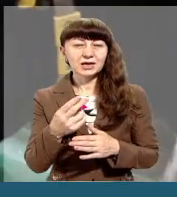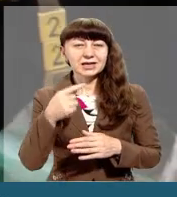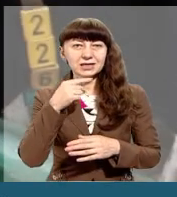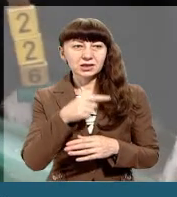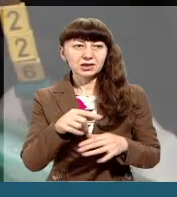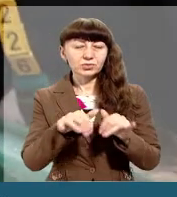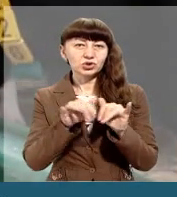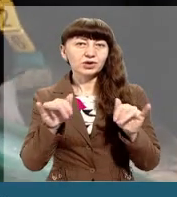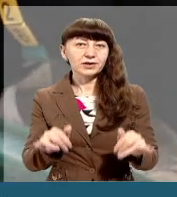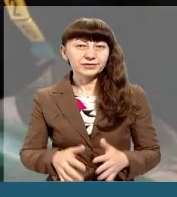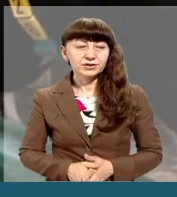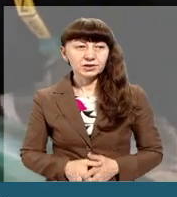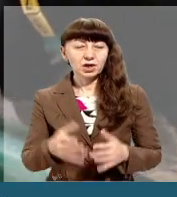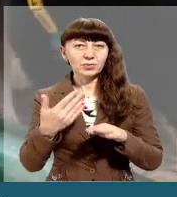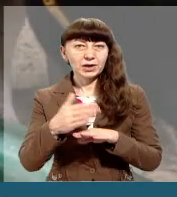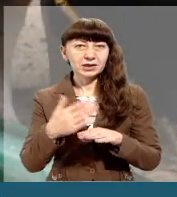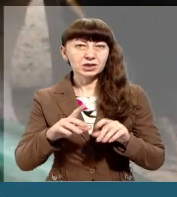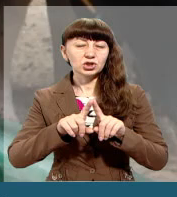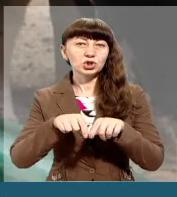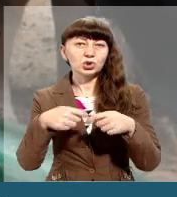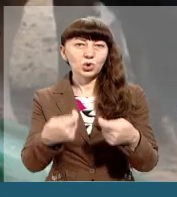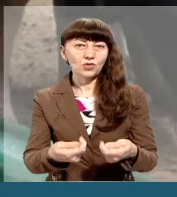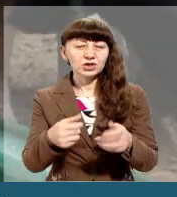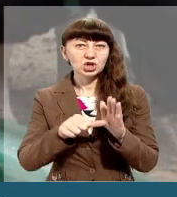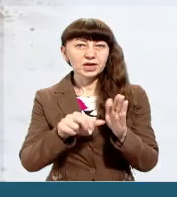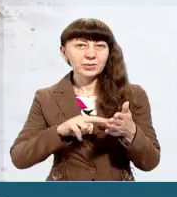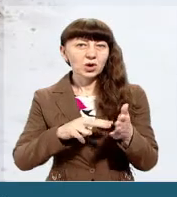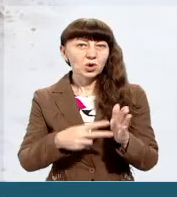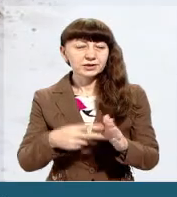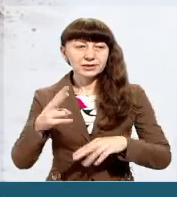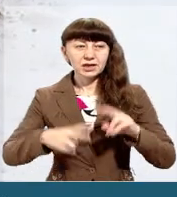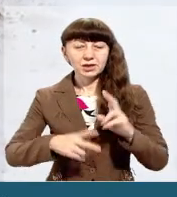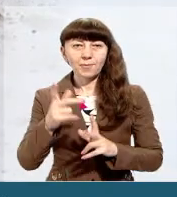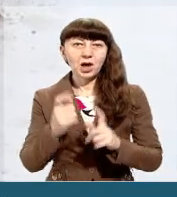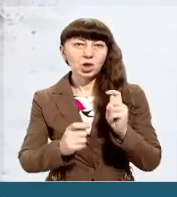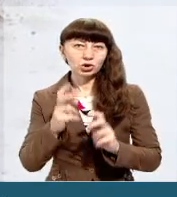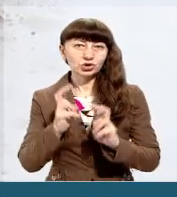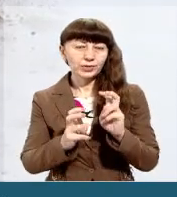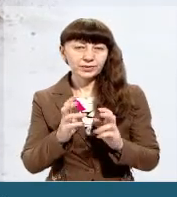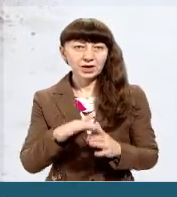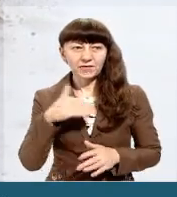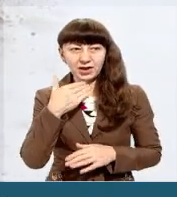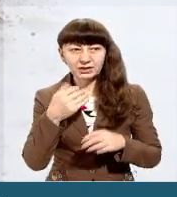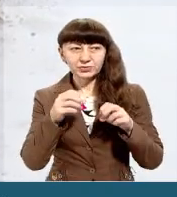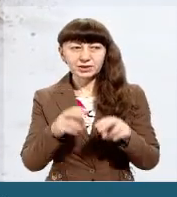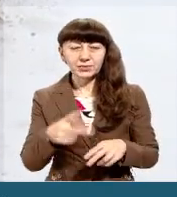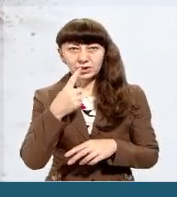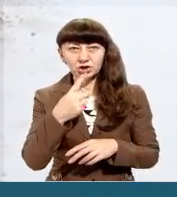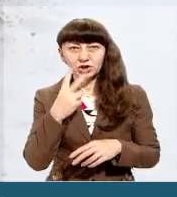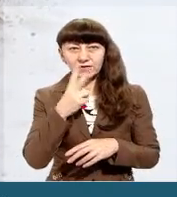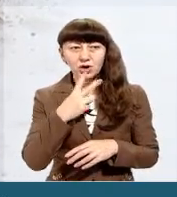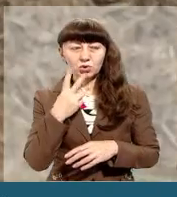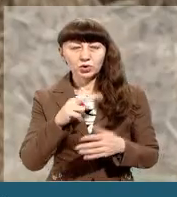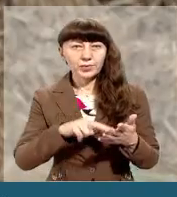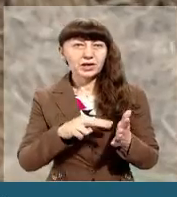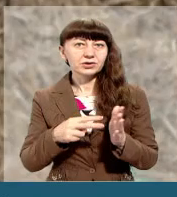области. Прокредитованы 6 инвестиционных проектов. Это строительство молочно-товарных ферм, говорят специалисты. В ближайшие